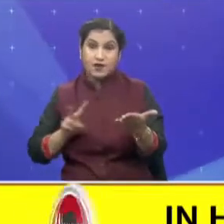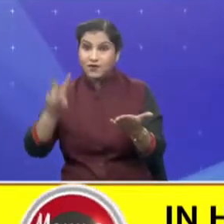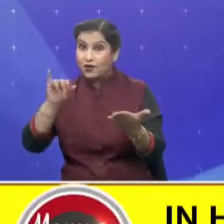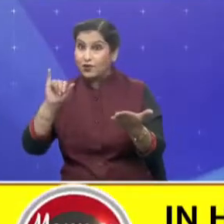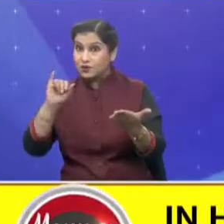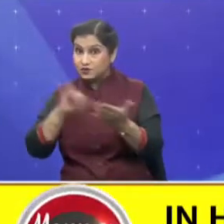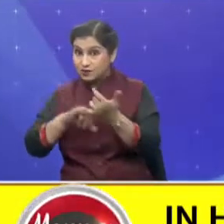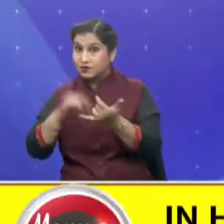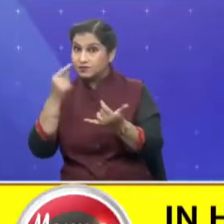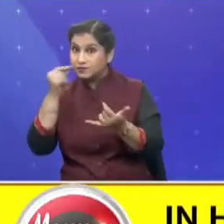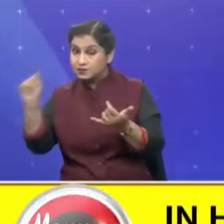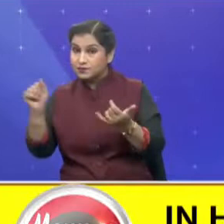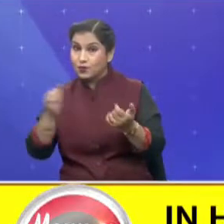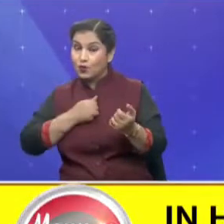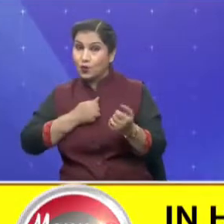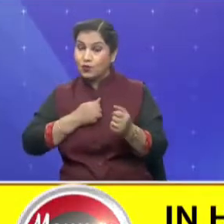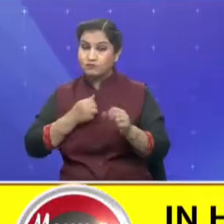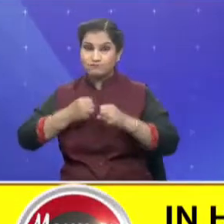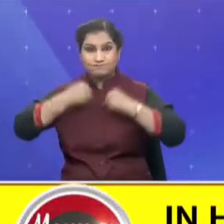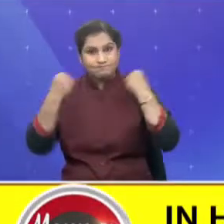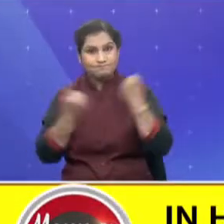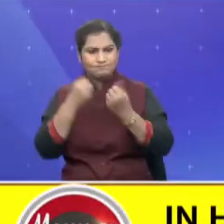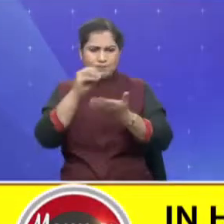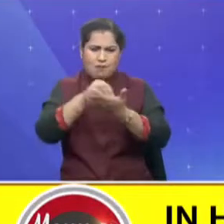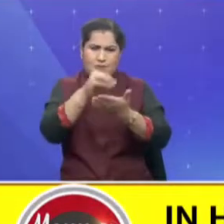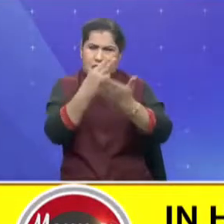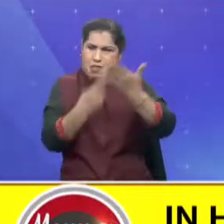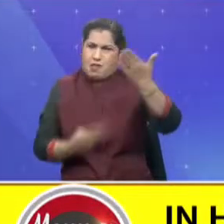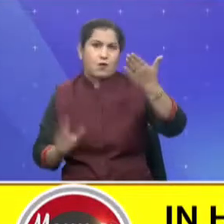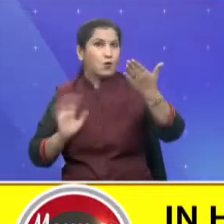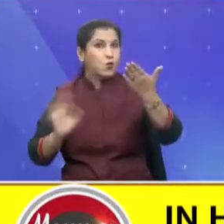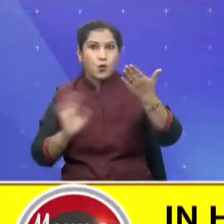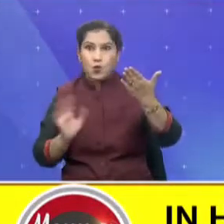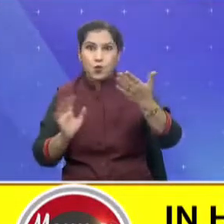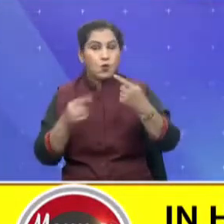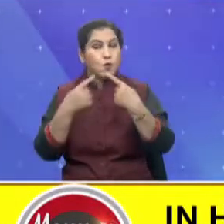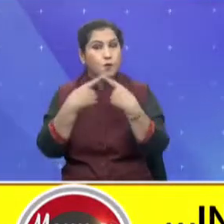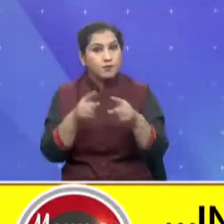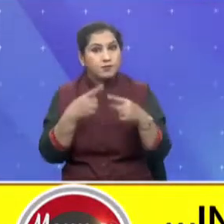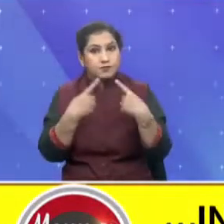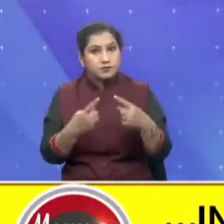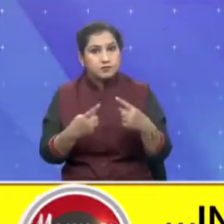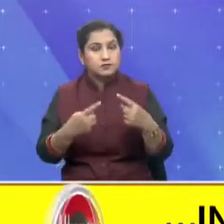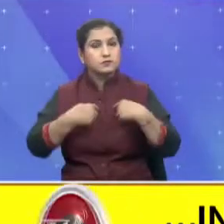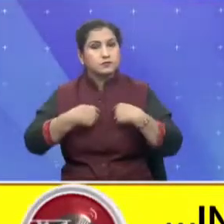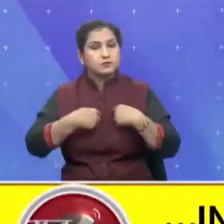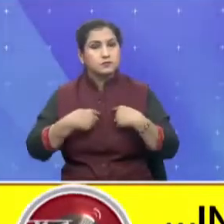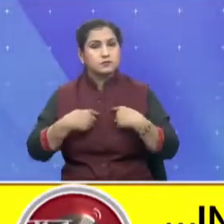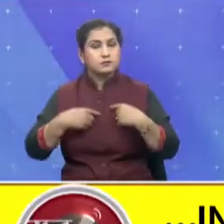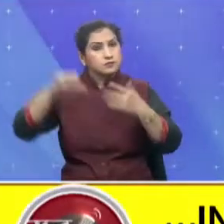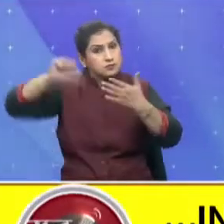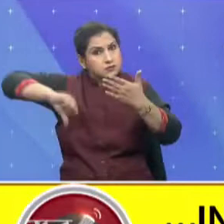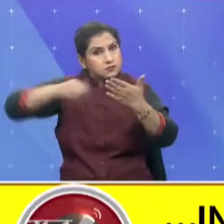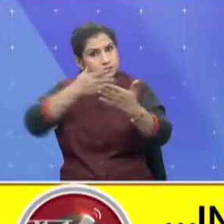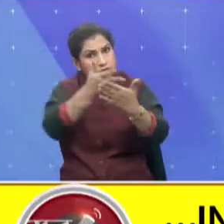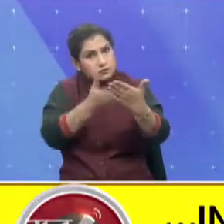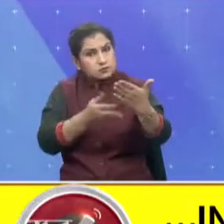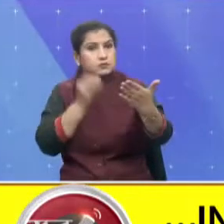ने अपने पराक्रम का बखान नहीं किया, बल्कि अपनी असफलताओं की बात